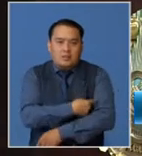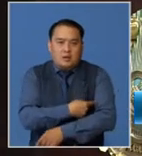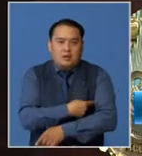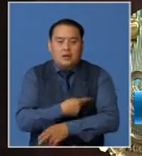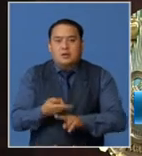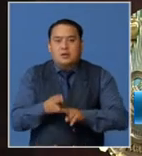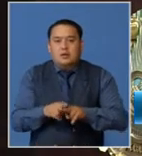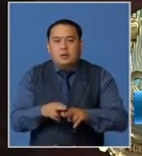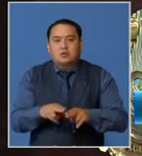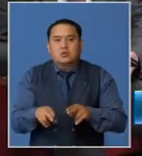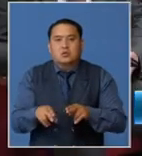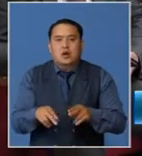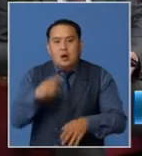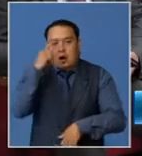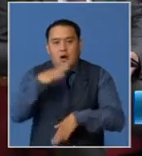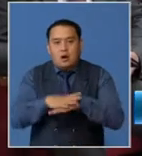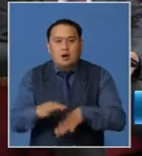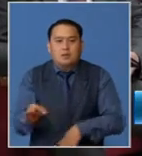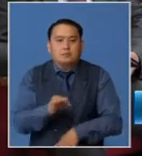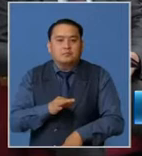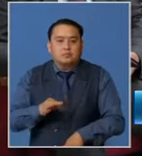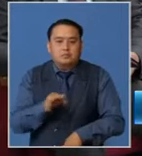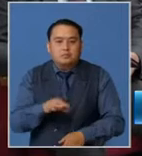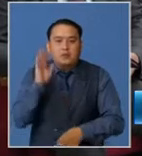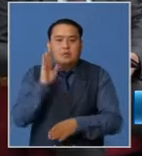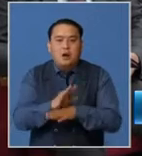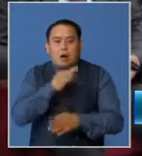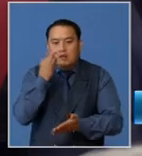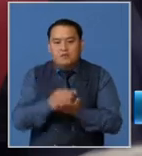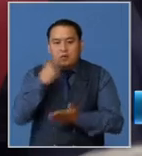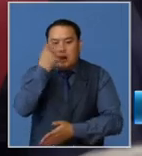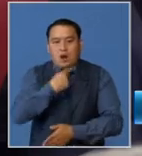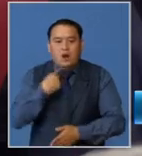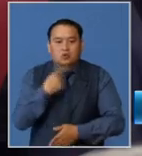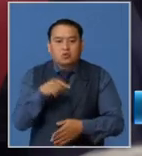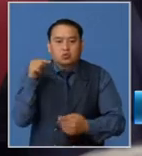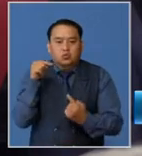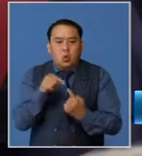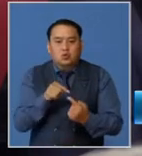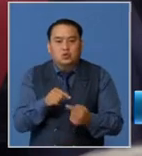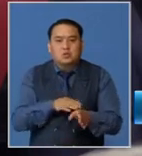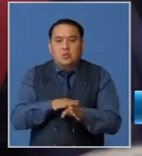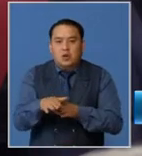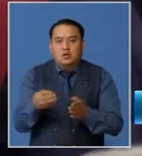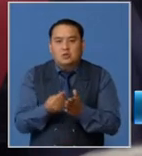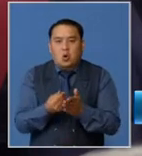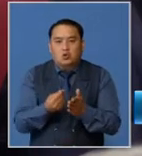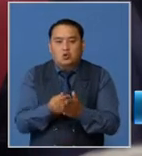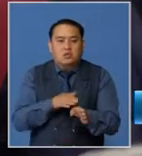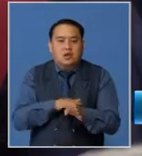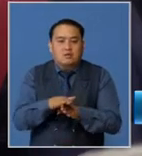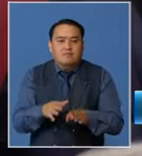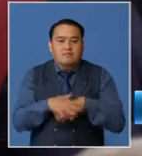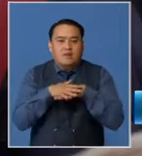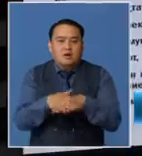иммунобиологических препаратов. Подытоживая, члены областного маслихата поручили ответственным лицам четко контролировать исполнение бюджета. Все